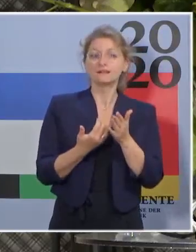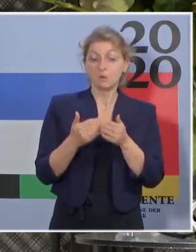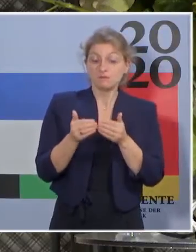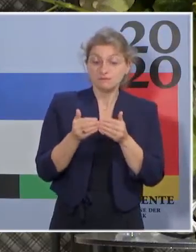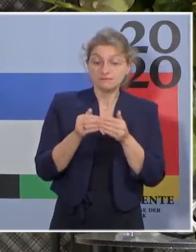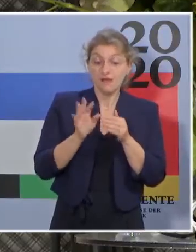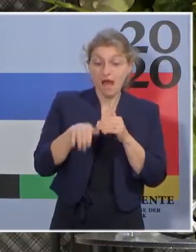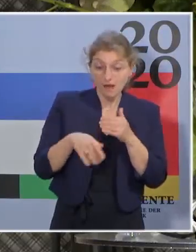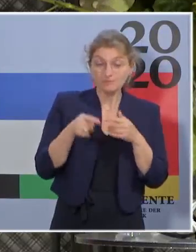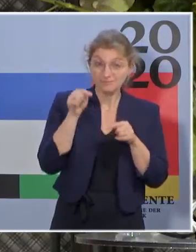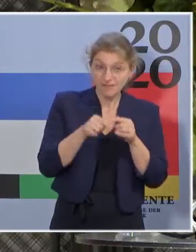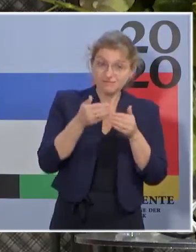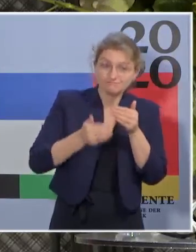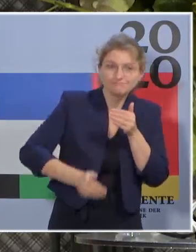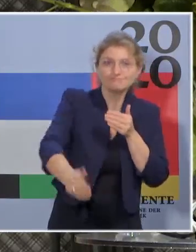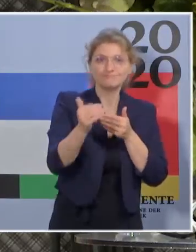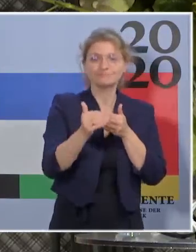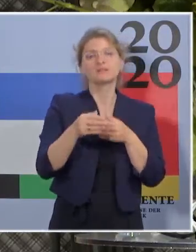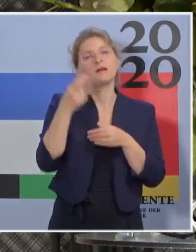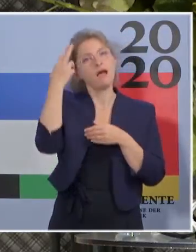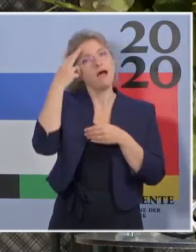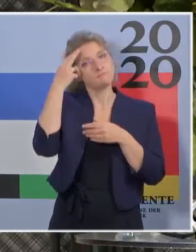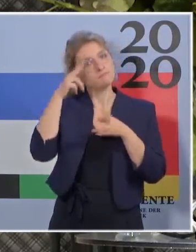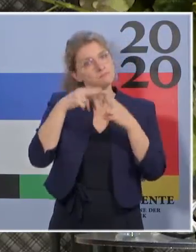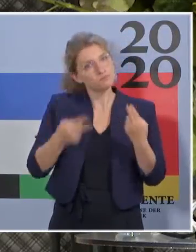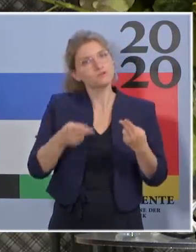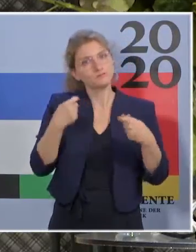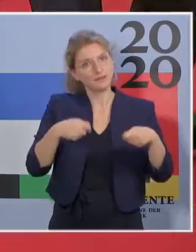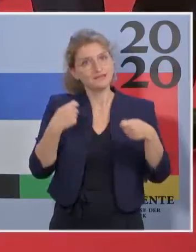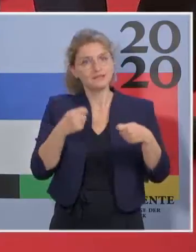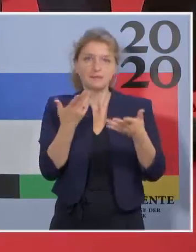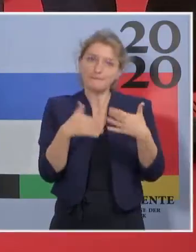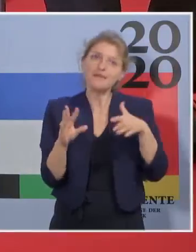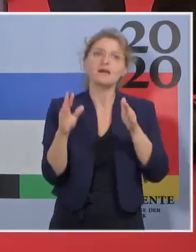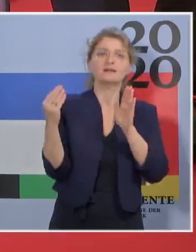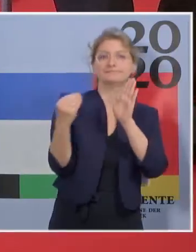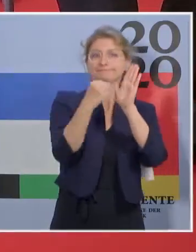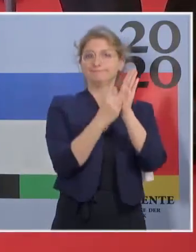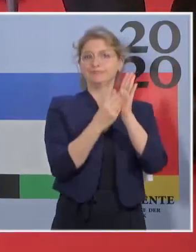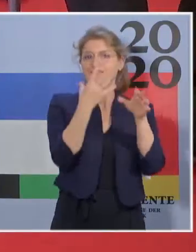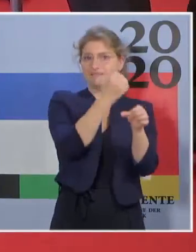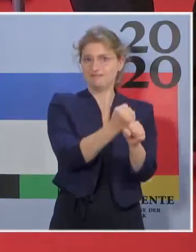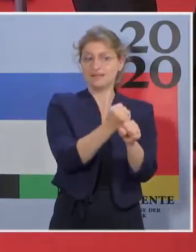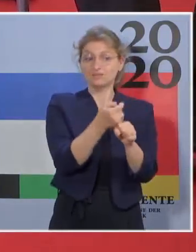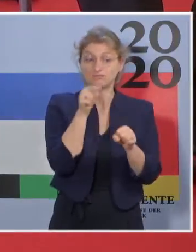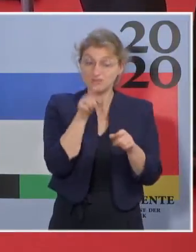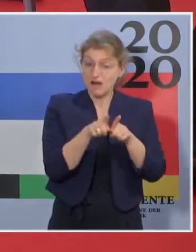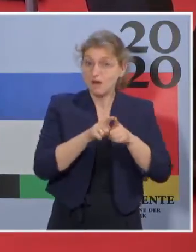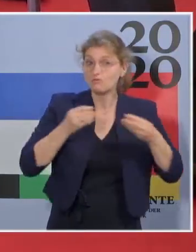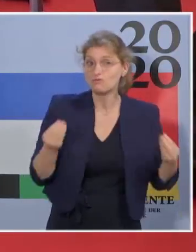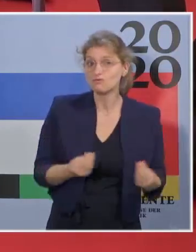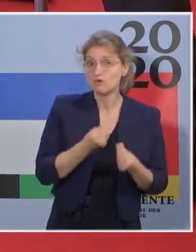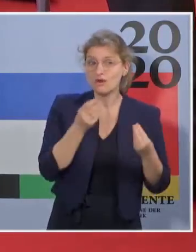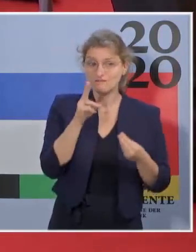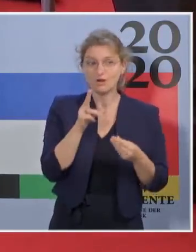der Bundespräsident in einer viel größeren Weise in unsere Verfassung eingebunden. Und das ist auch mit ein Grund, warum der Herr Bundespräsident,